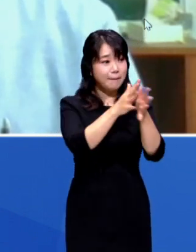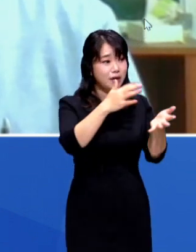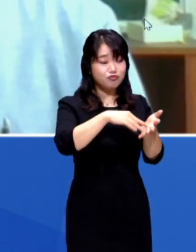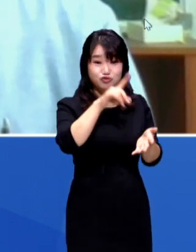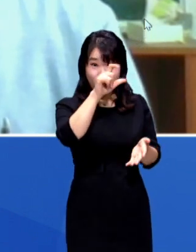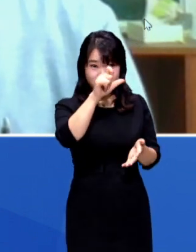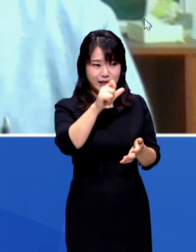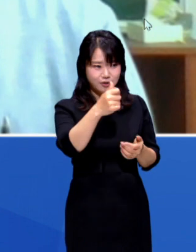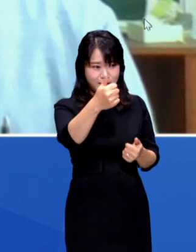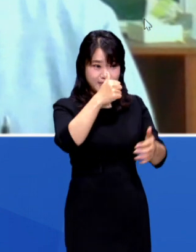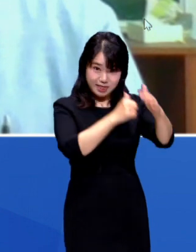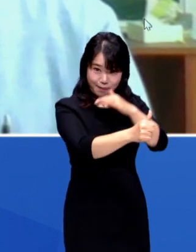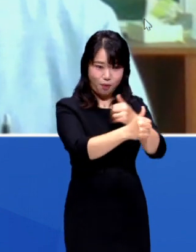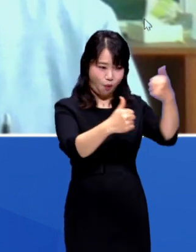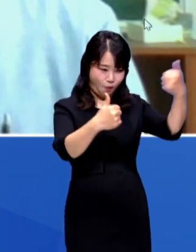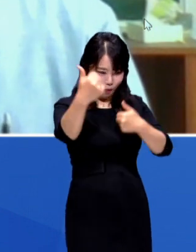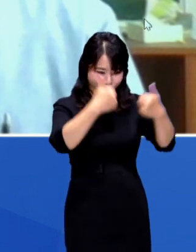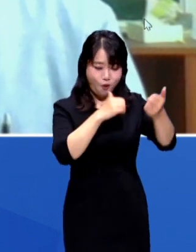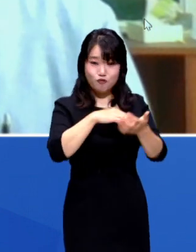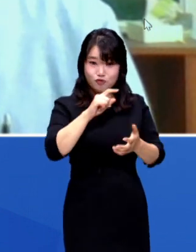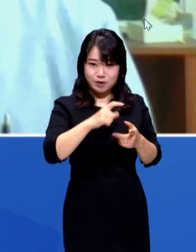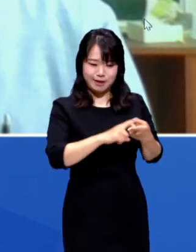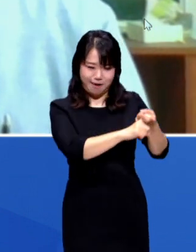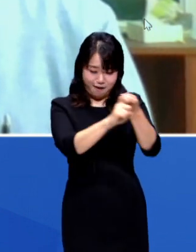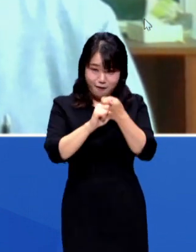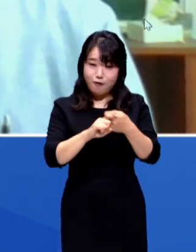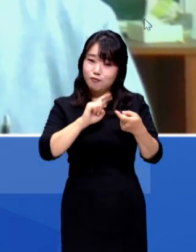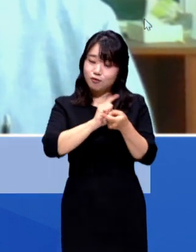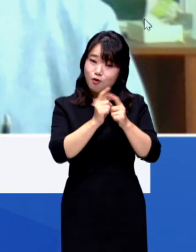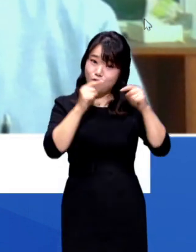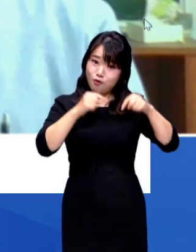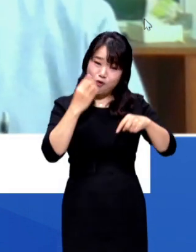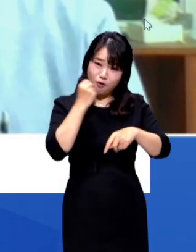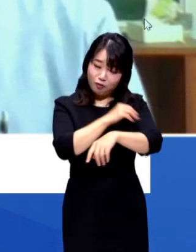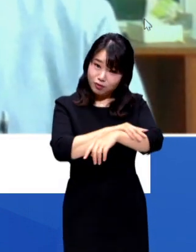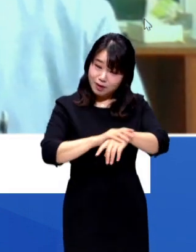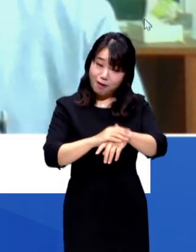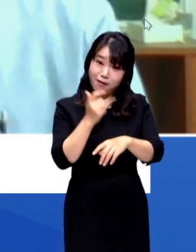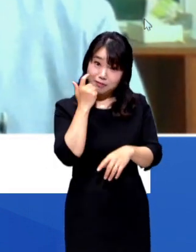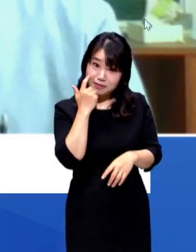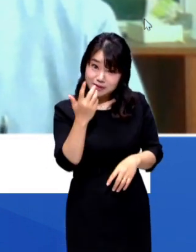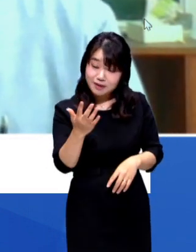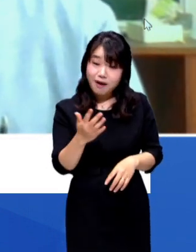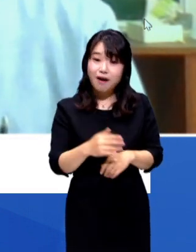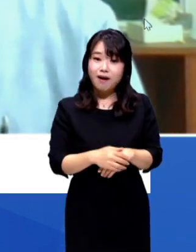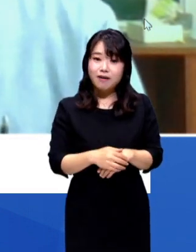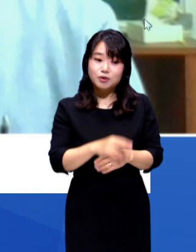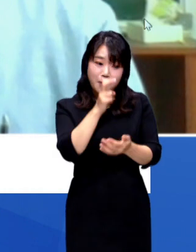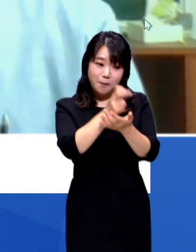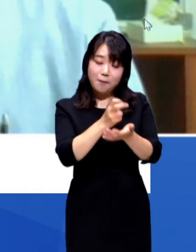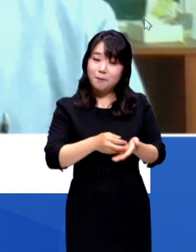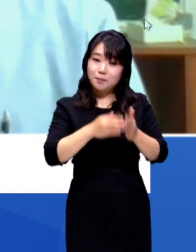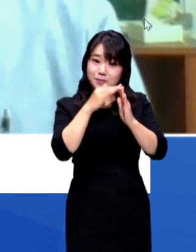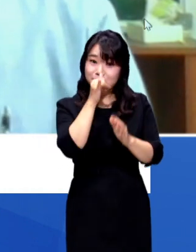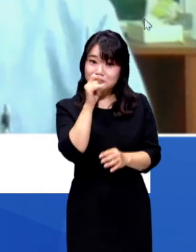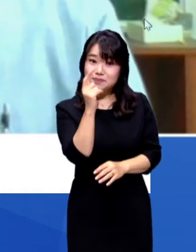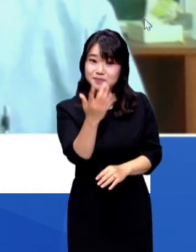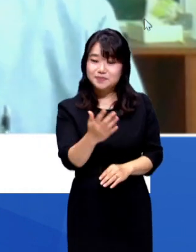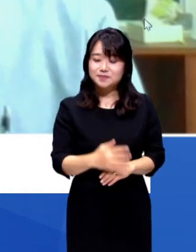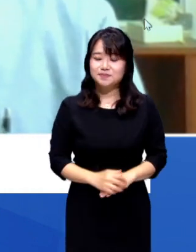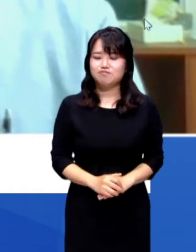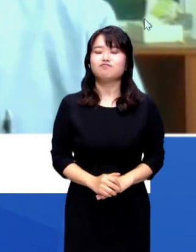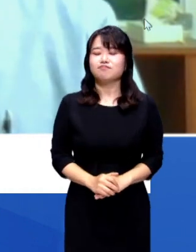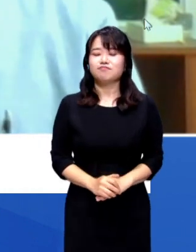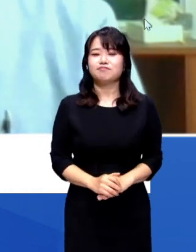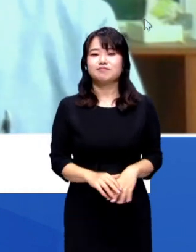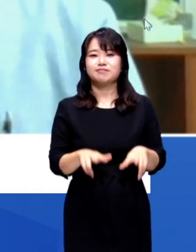대표자들이 모였는데 이 추진위원들 간의 의견 조율이 가장 중요할 것으로 보입니다. 어떤 방침을 좀 세우셨나요?